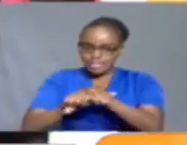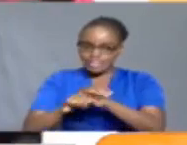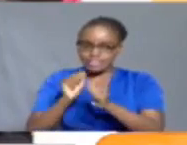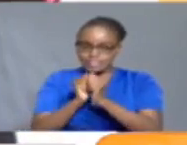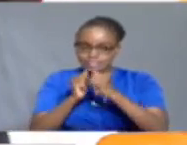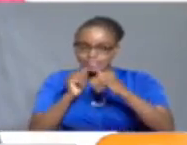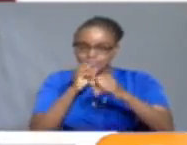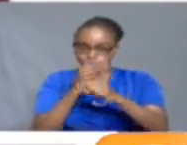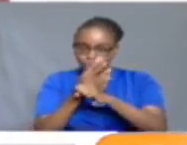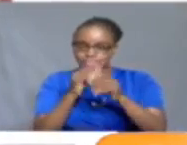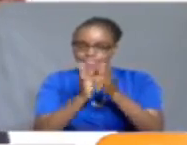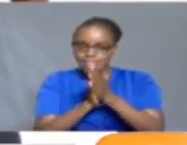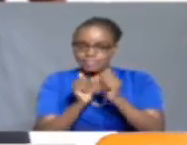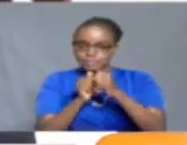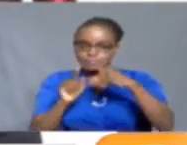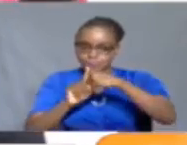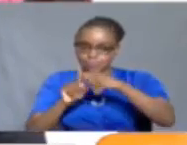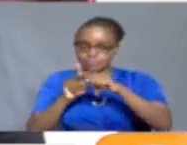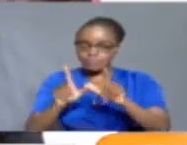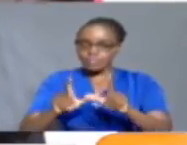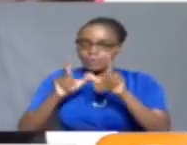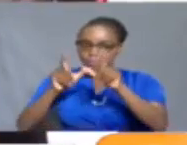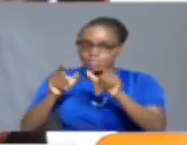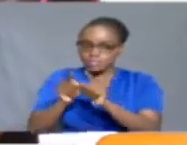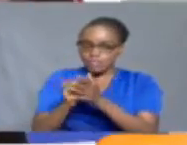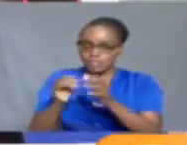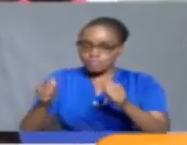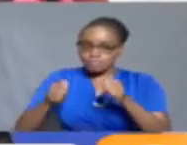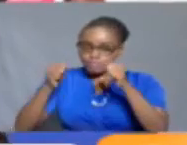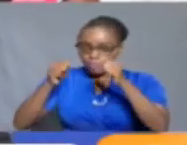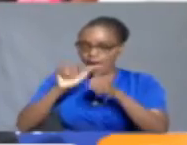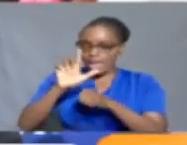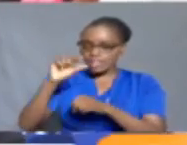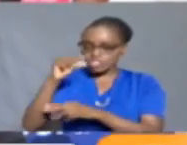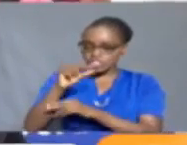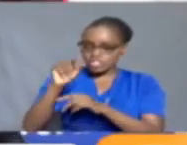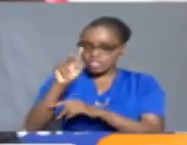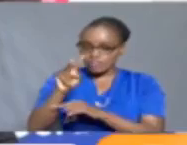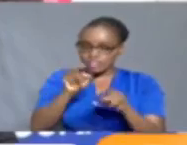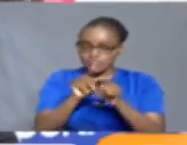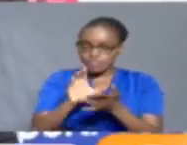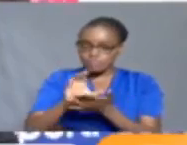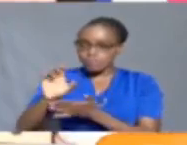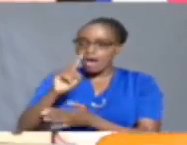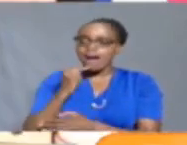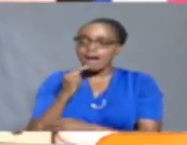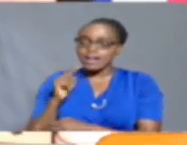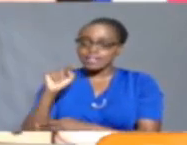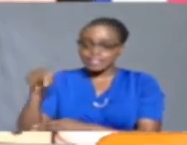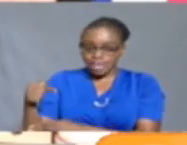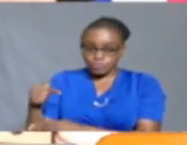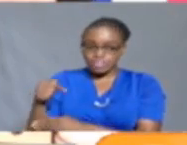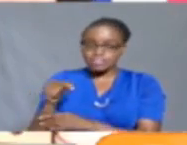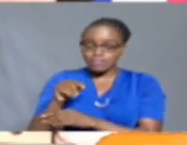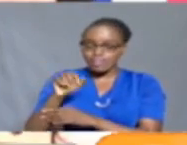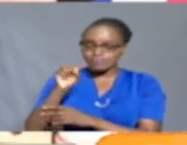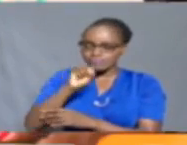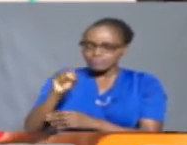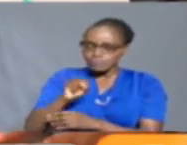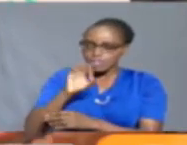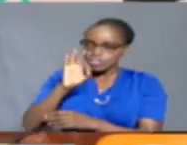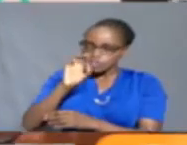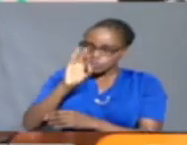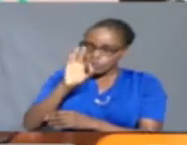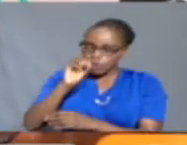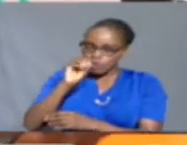9 mtawalia. Kasumba amezawadiwa kikombe, televisheni ya LG pamoja na hundi ya shilingi laki moja. Timu ya Sofapaka chini ya mkufunzi